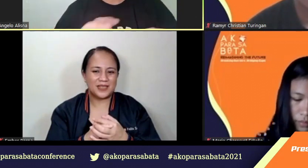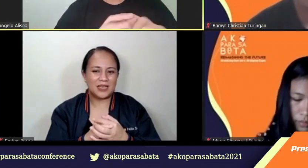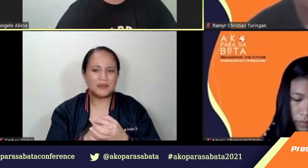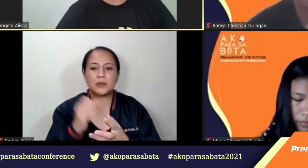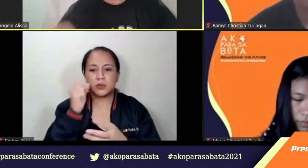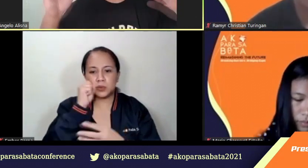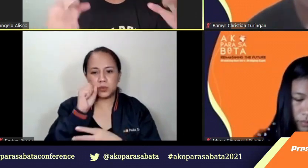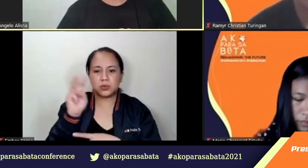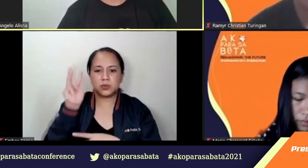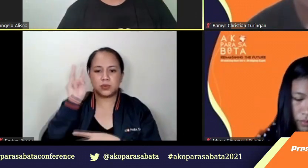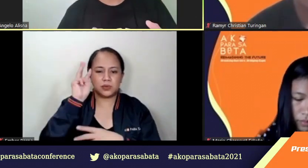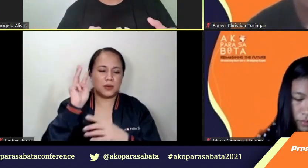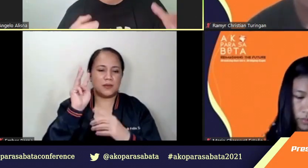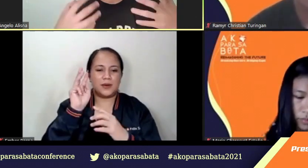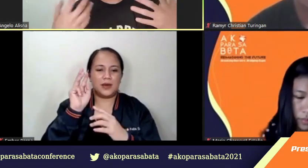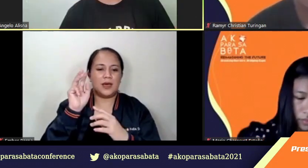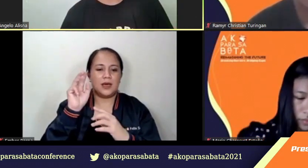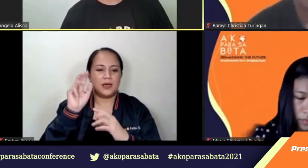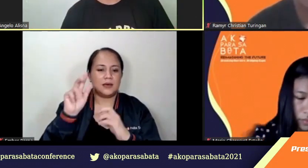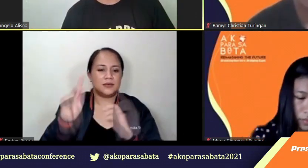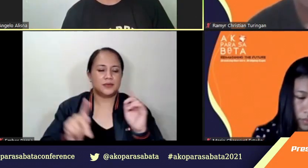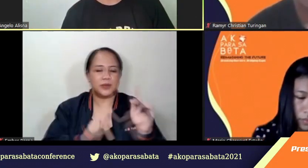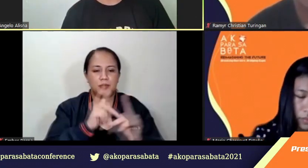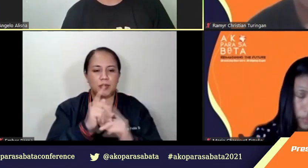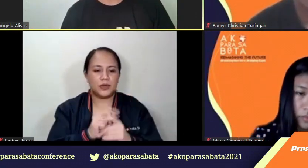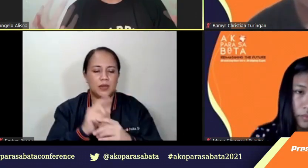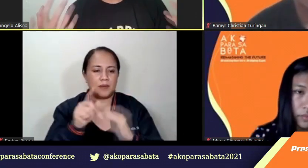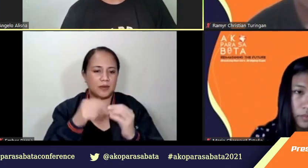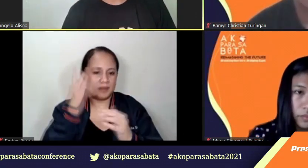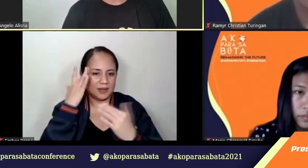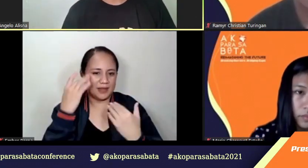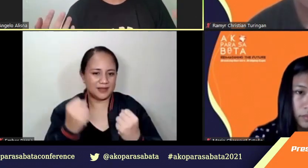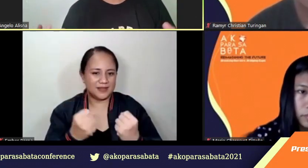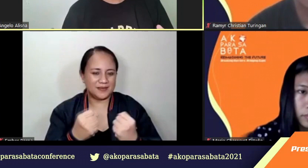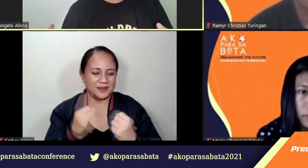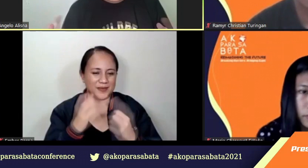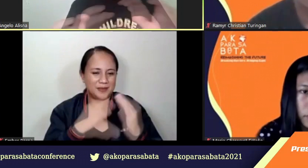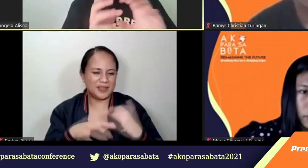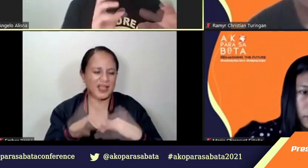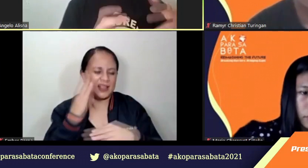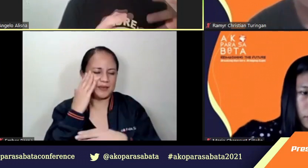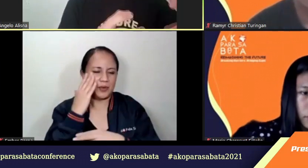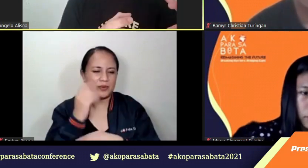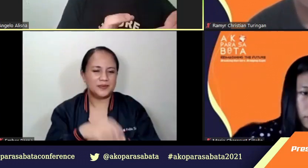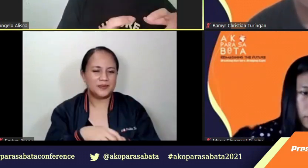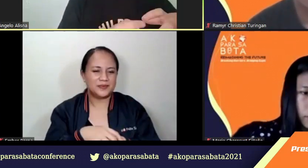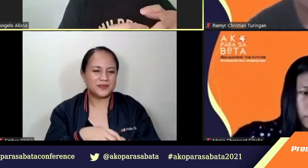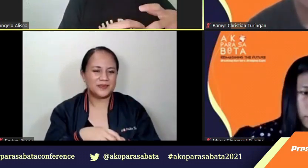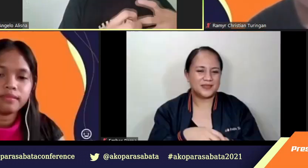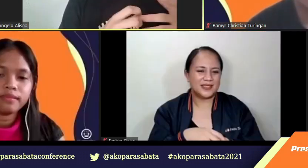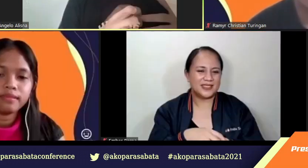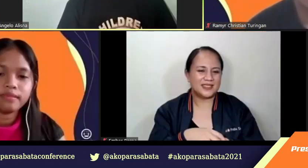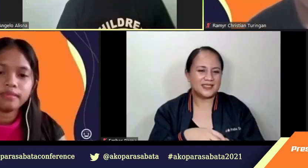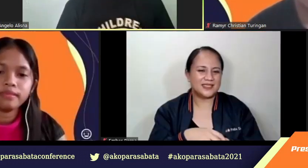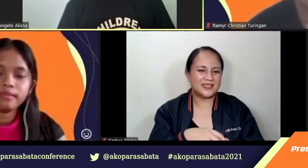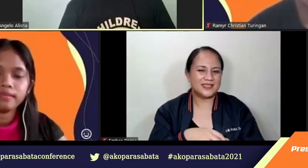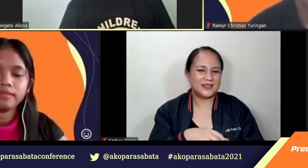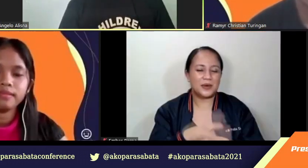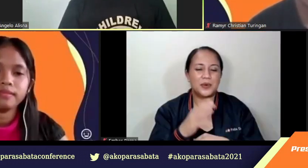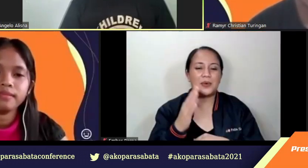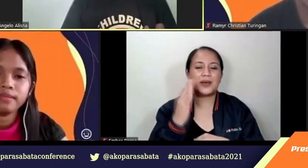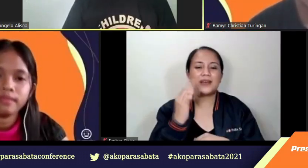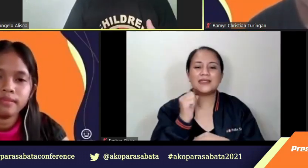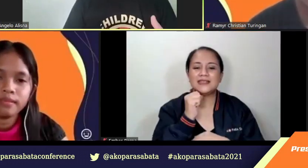talaga yung mga tao at maging mulat yung kanilang kaisipan about mental health problems. Kasi alam ko po, gusto ko sabihin na hindi mo naman po